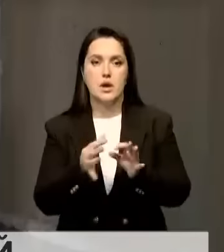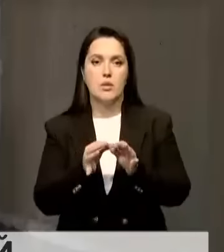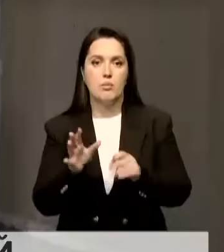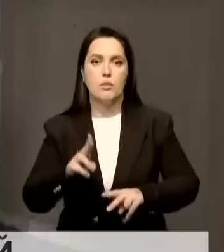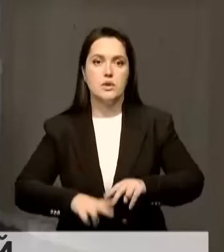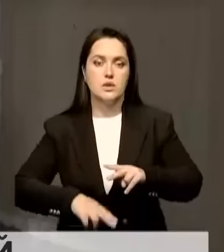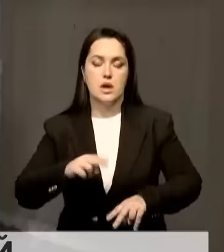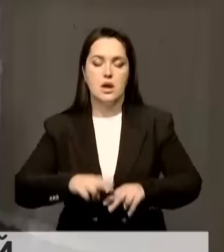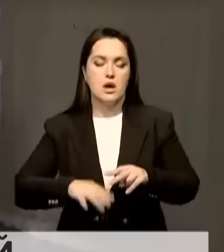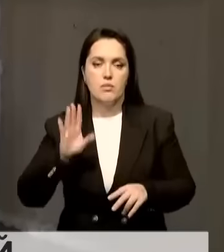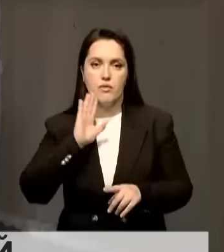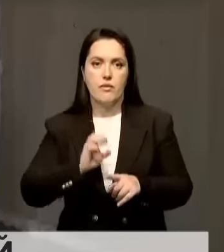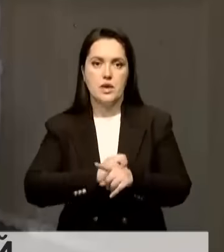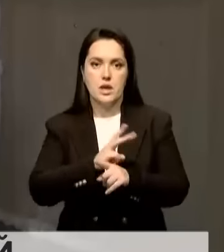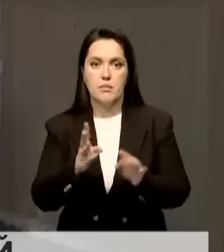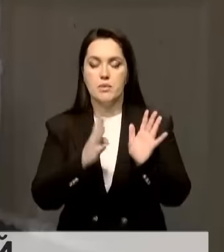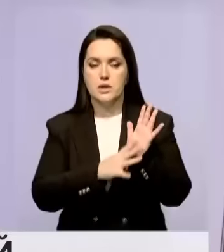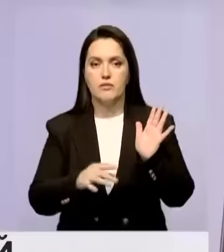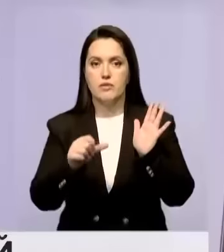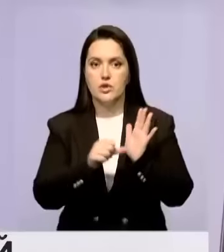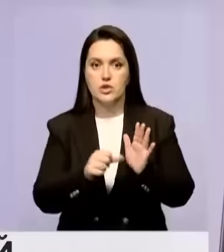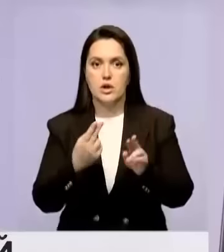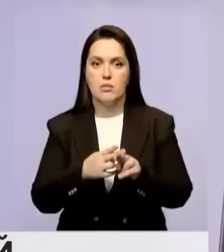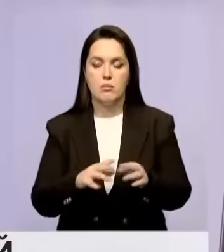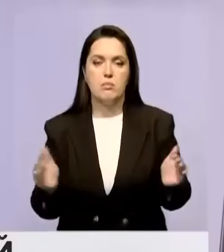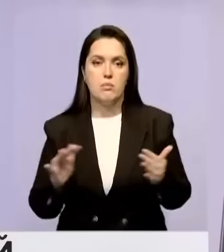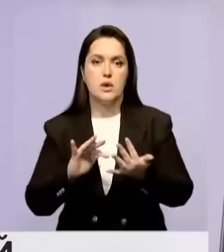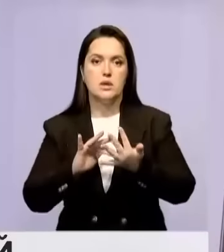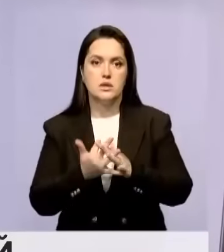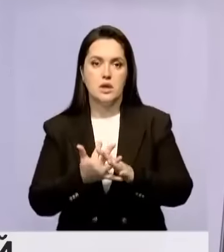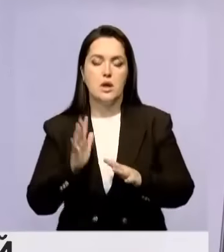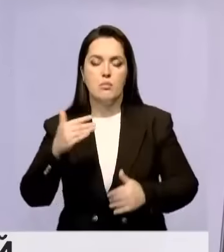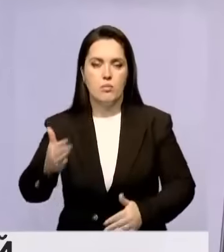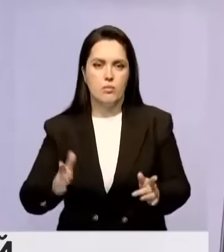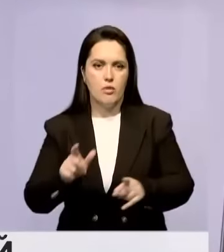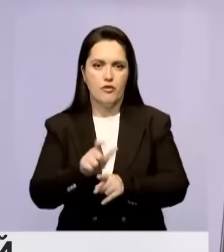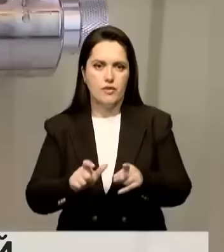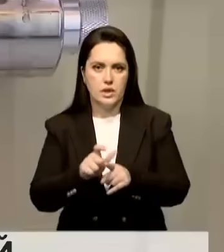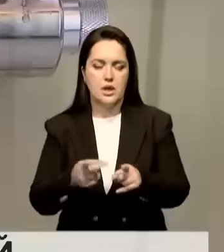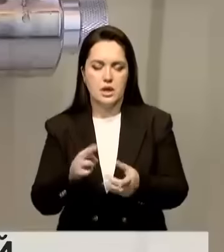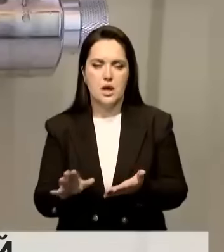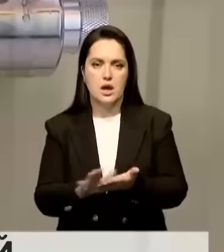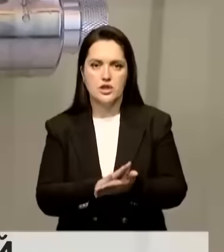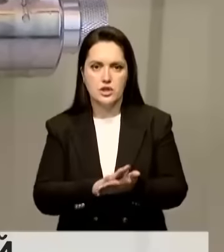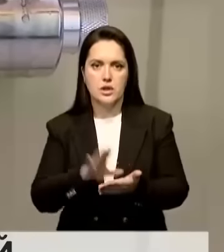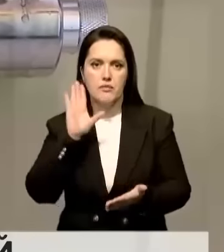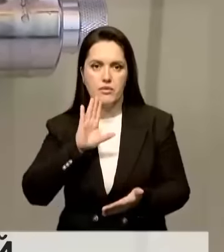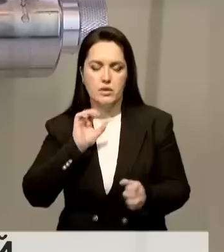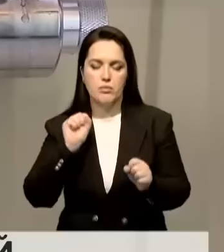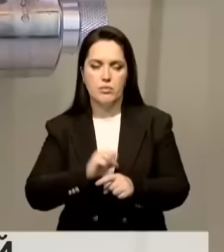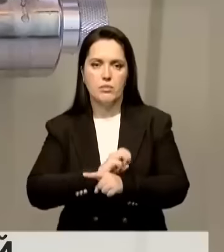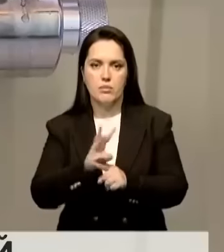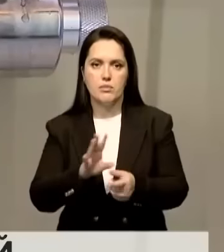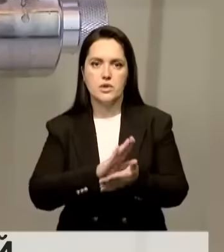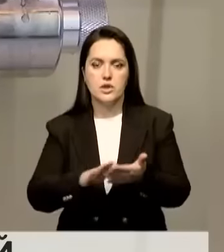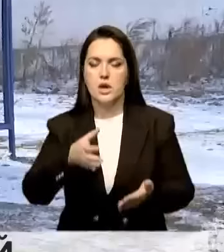построят сети водоснабжения. В остальных 96 малых селах установят комплексные блок-модули для очистки воды. Это позволит обеспечить чистой